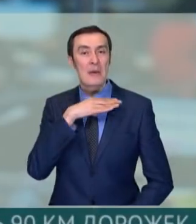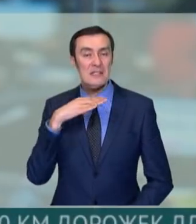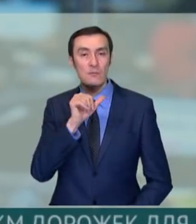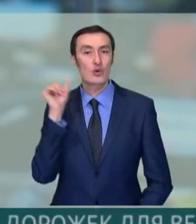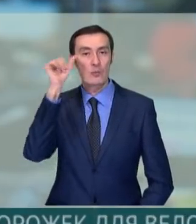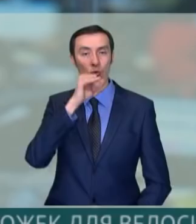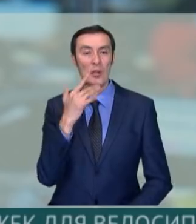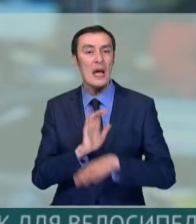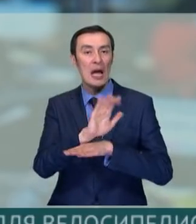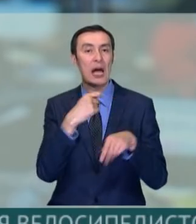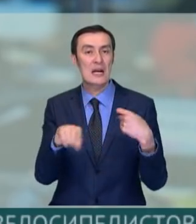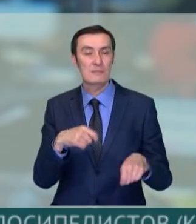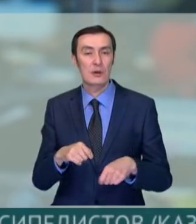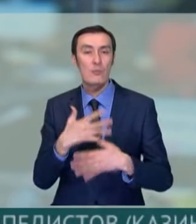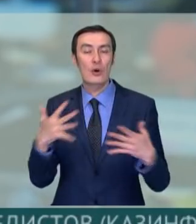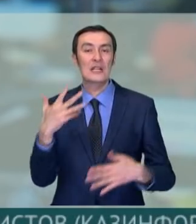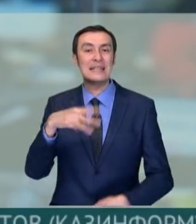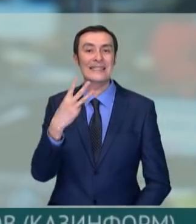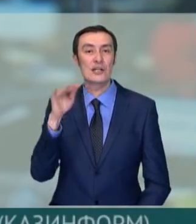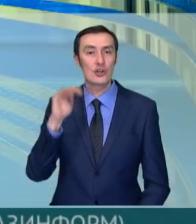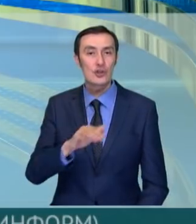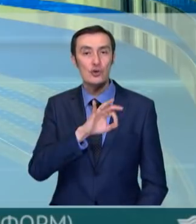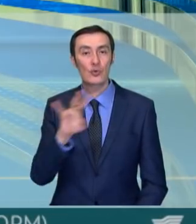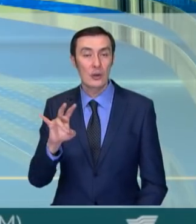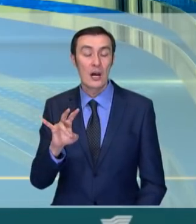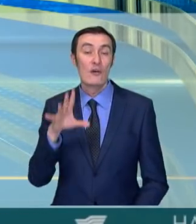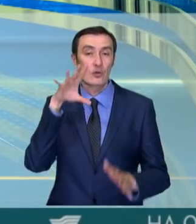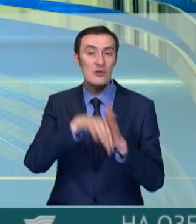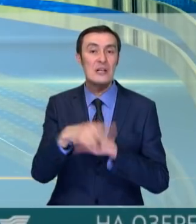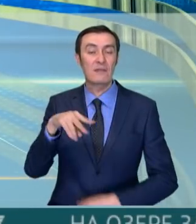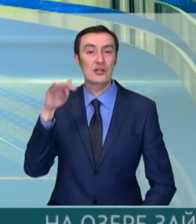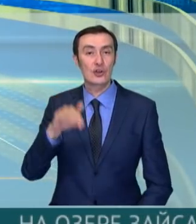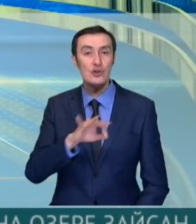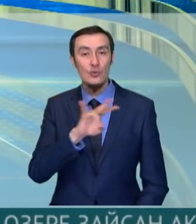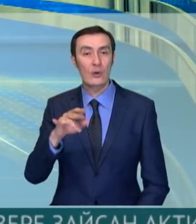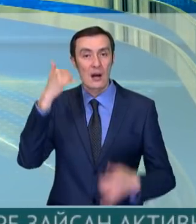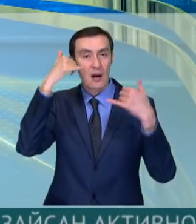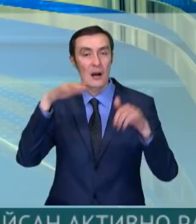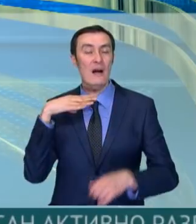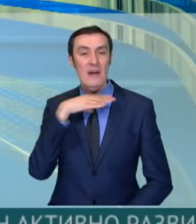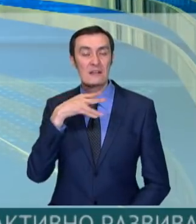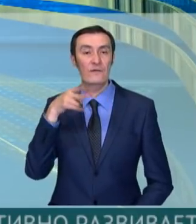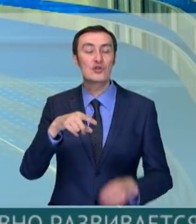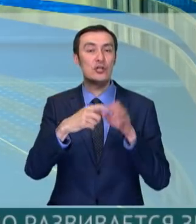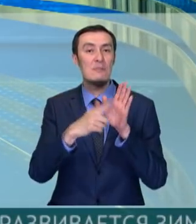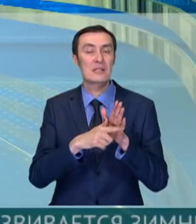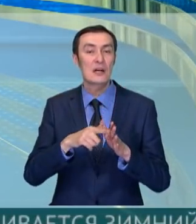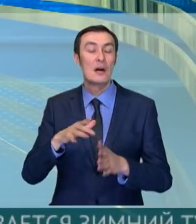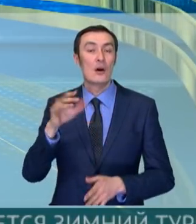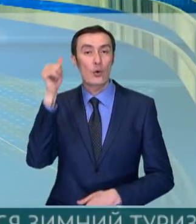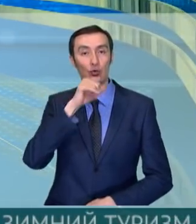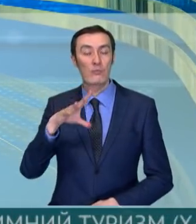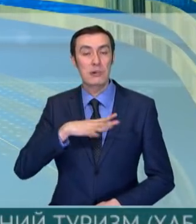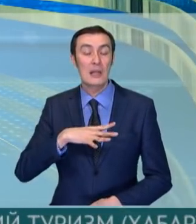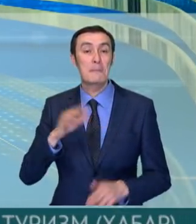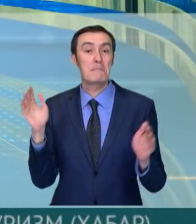прошлом году на экспорт отправили более 33 тысяч тонн, в том числе 20 тысяч тонн говядины. В 2017 показатели были в